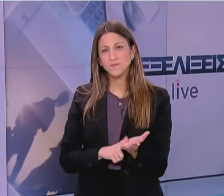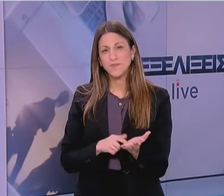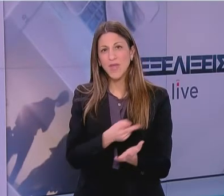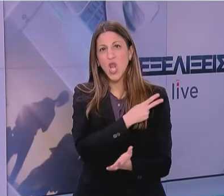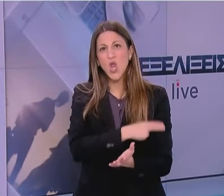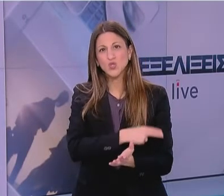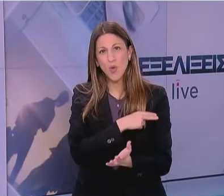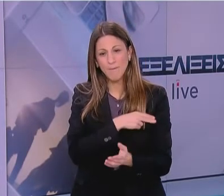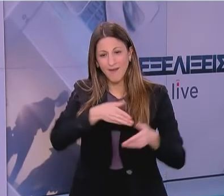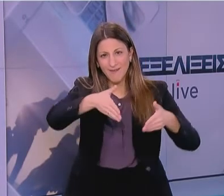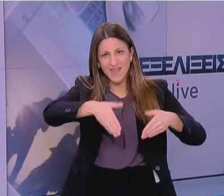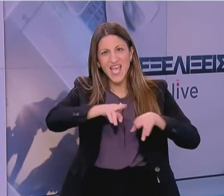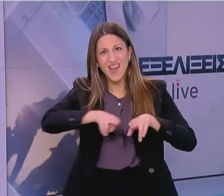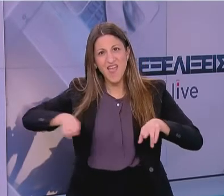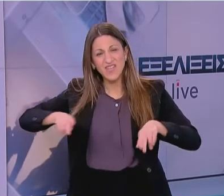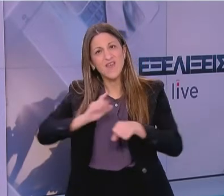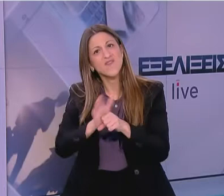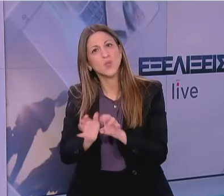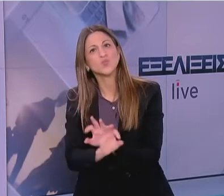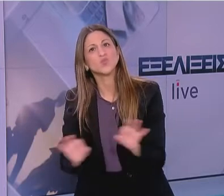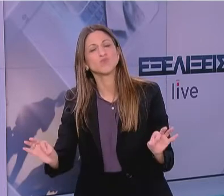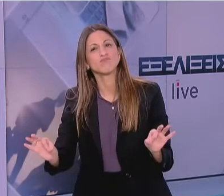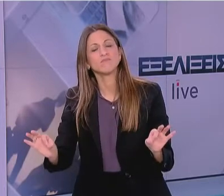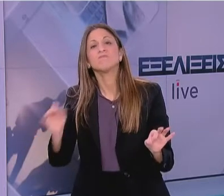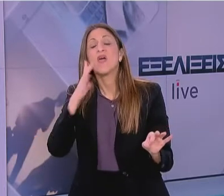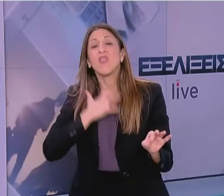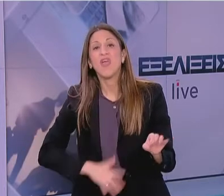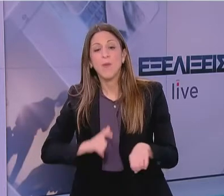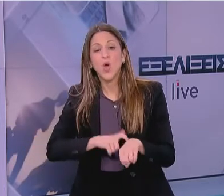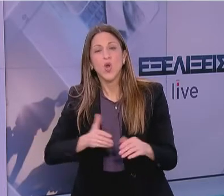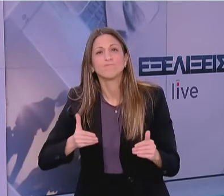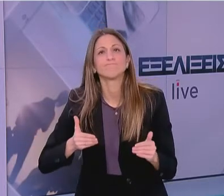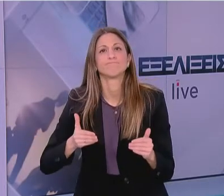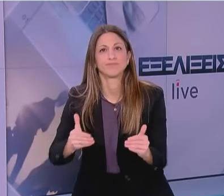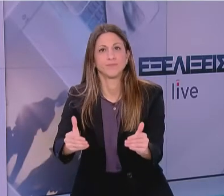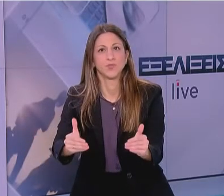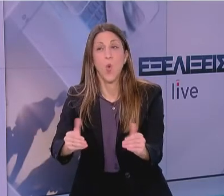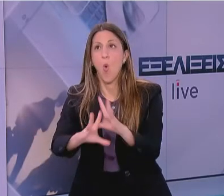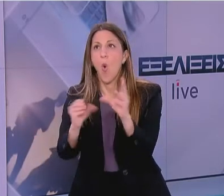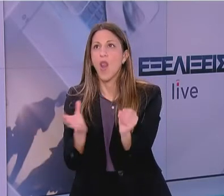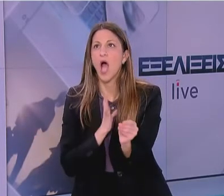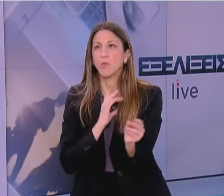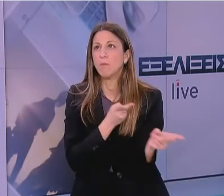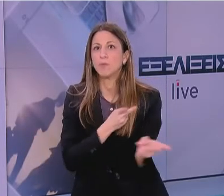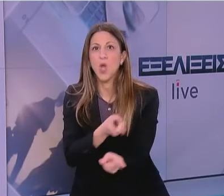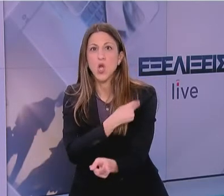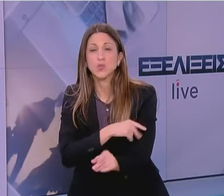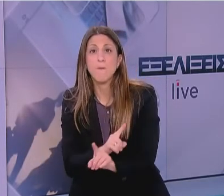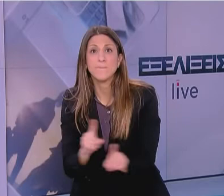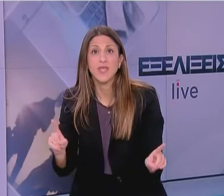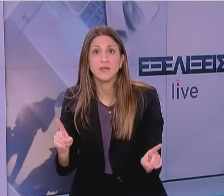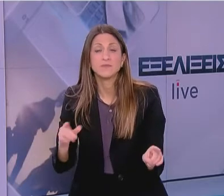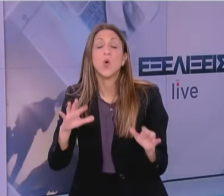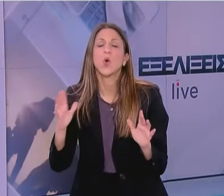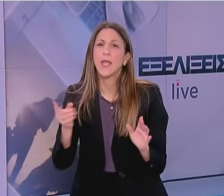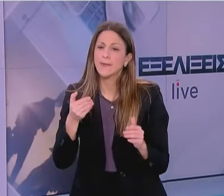όσον αφορά τη μαζική χημειοπροφύλαξη στο γενικό πληθυσμό, είναι κάτι που δεν έχει απαντηθεί από την επιστημονική κοινότητα. Γίνονται πειράματα με εκατοντάδες και σε κάποιες